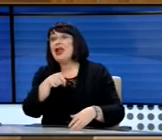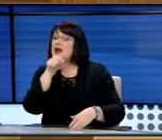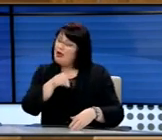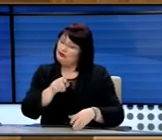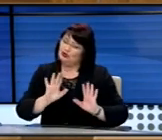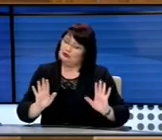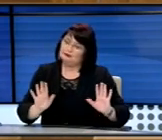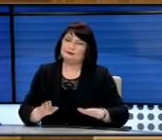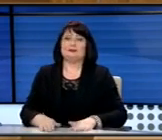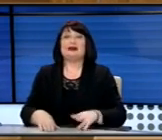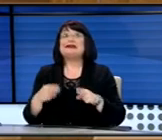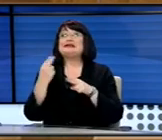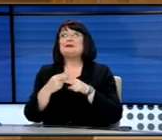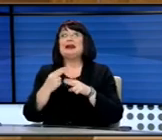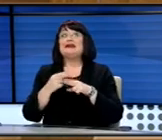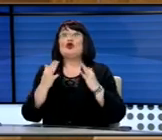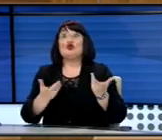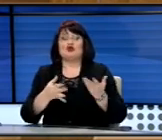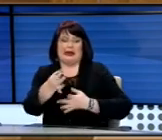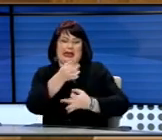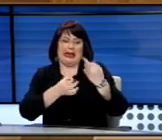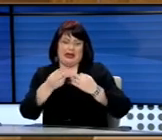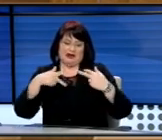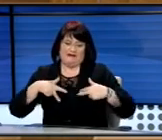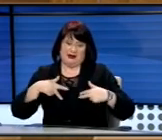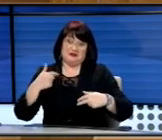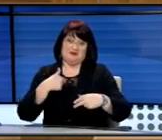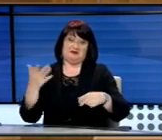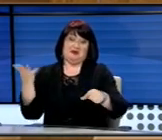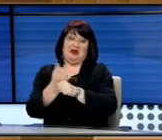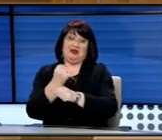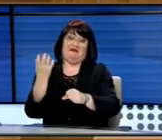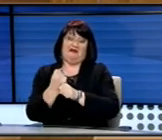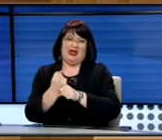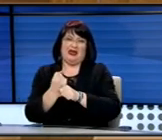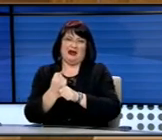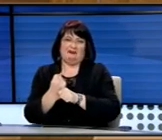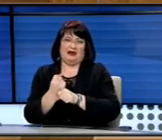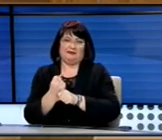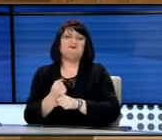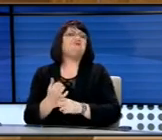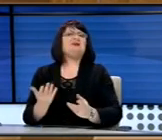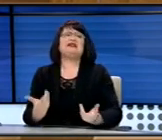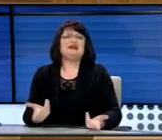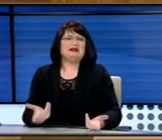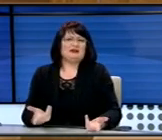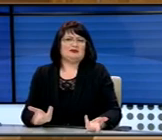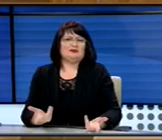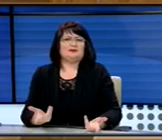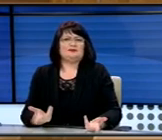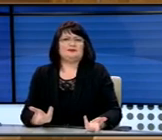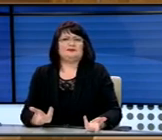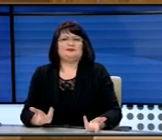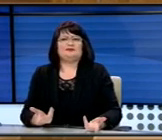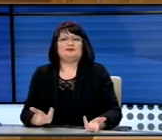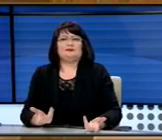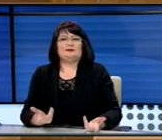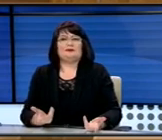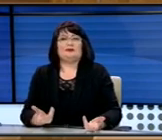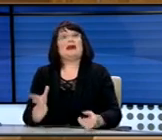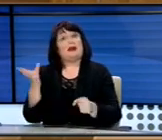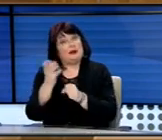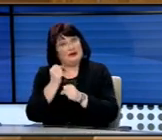άλλο. Το δήθεν μεγάλο σας επίτευγμα, οι δήθεν επιτυχίες της κυβέρνησής σας, που είναι βέβαια